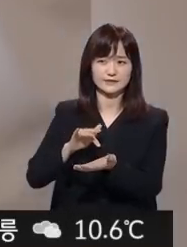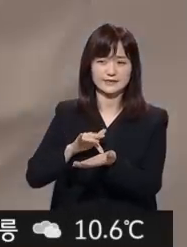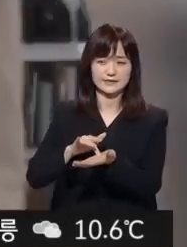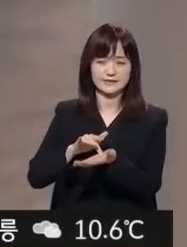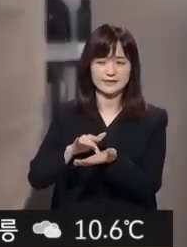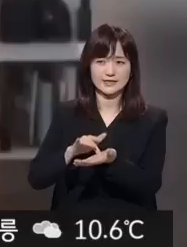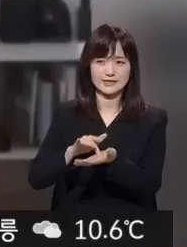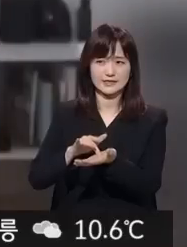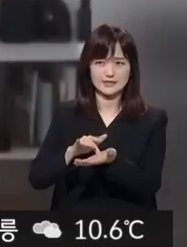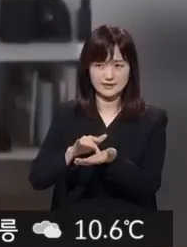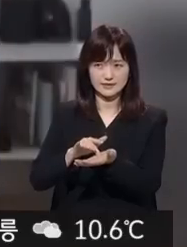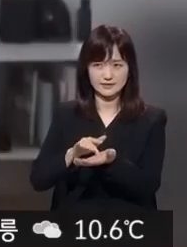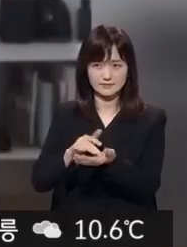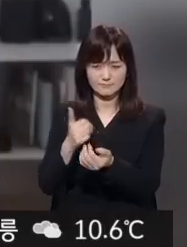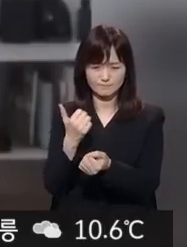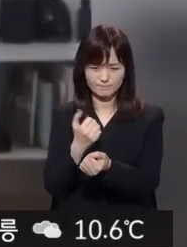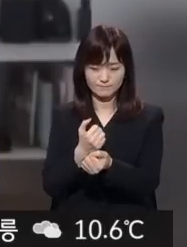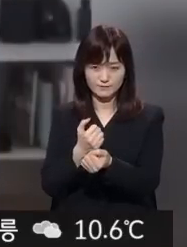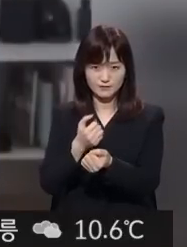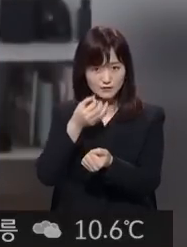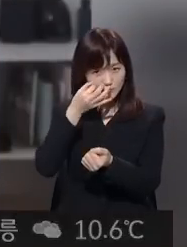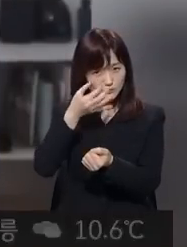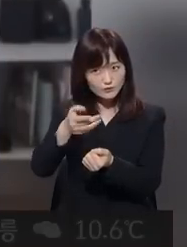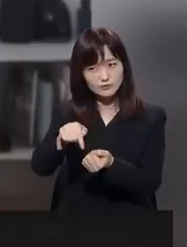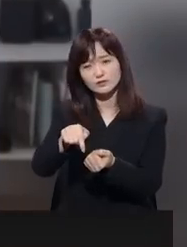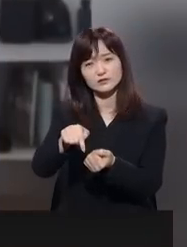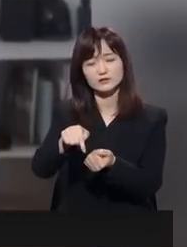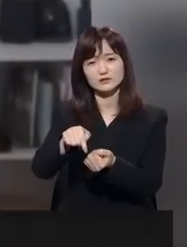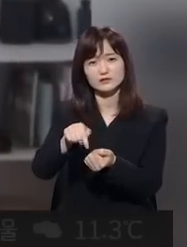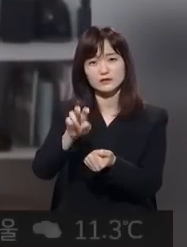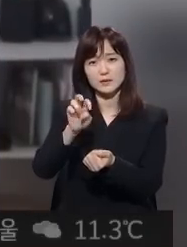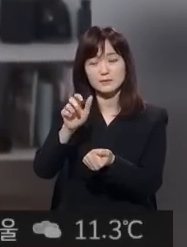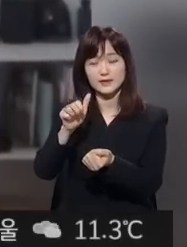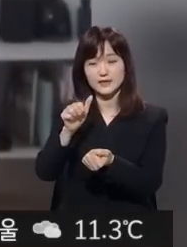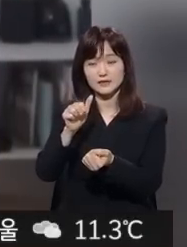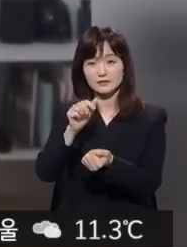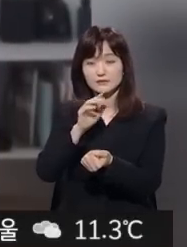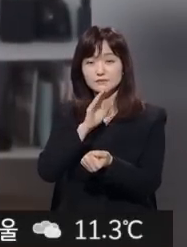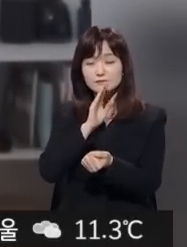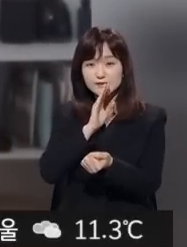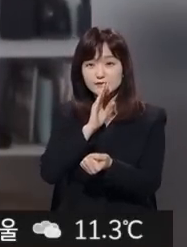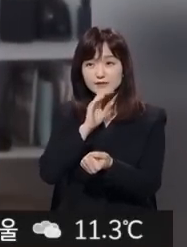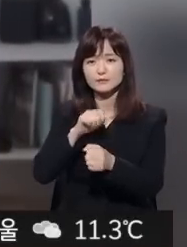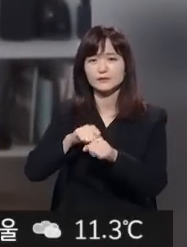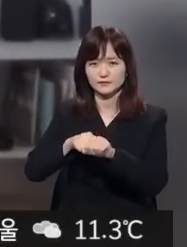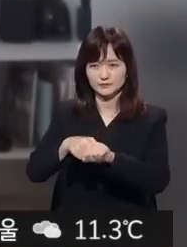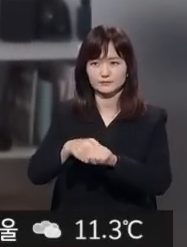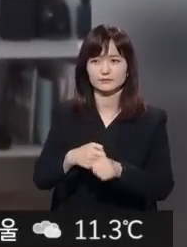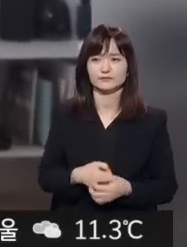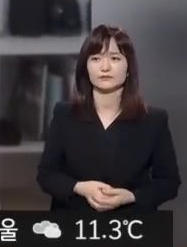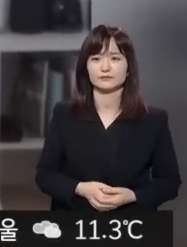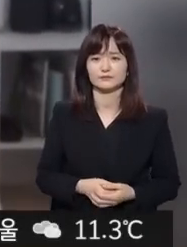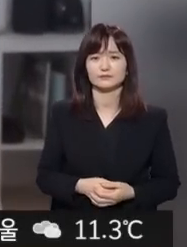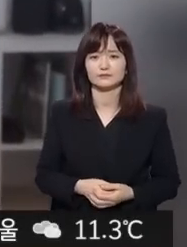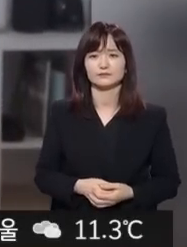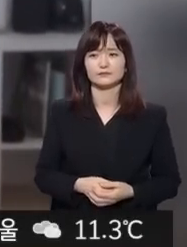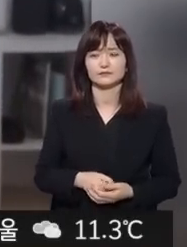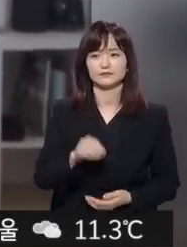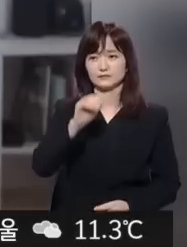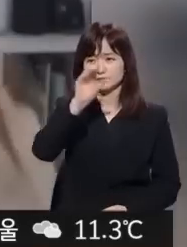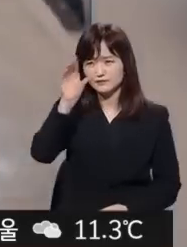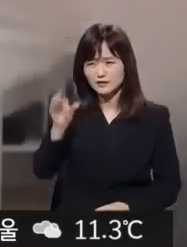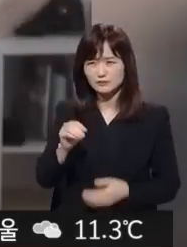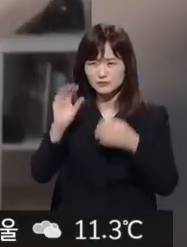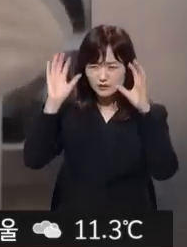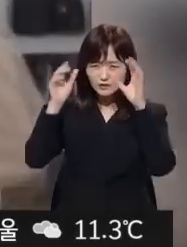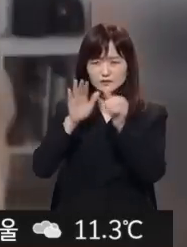내용을 직접 그걸 생각했기 때문에 저게 만약에 마귀라 그러면 처벌을 받겠죠 증거가 있고 그리고 또이 자리에서 뭐라고 했냐면 아프리카 어린애들